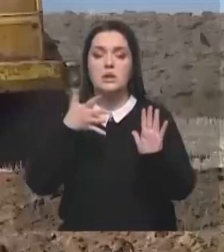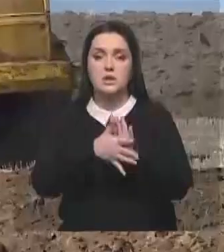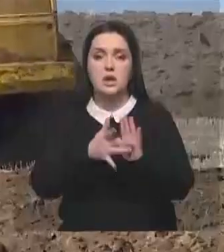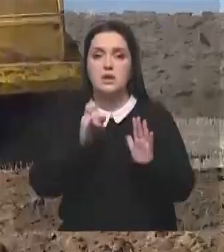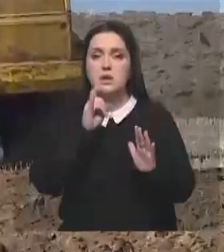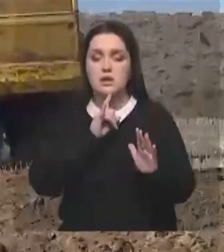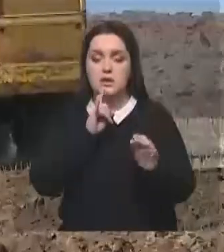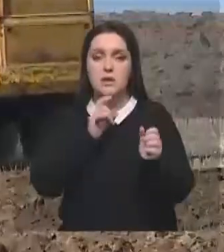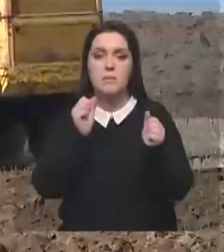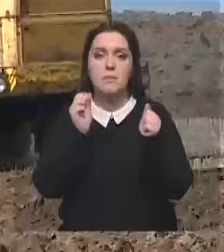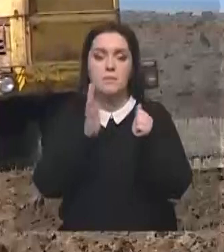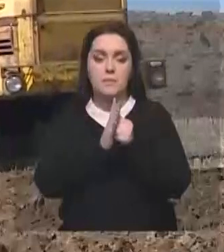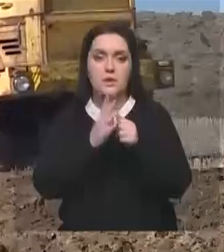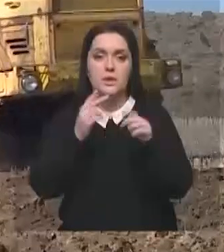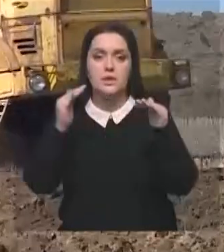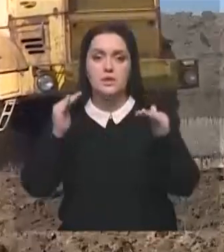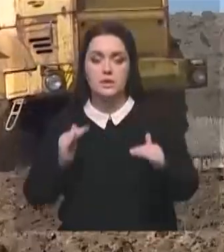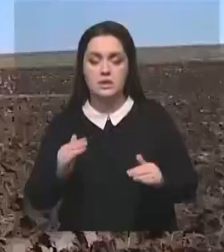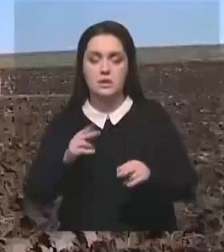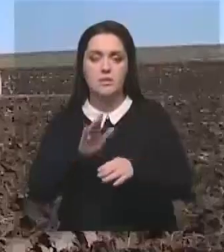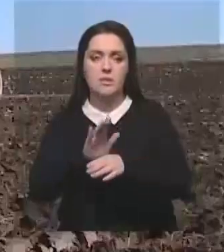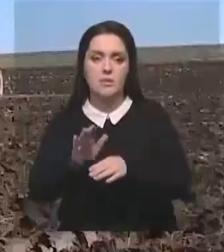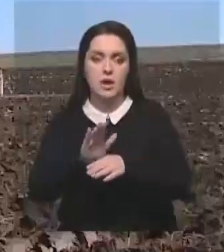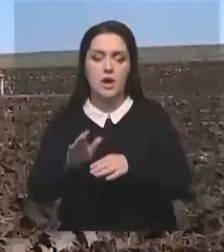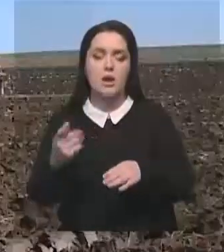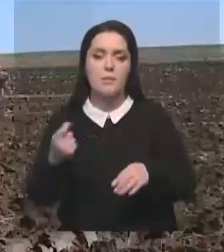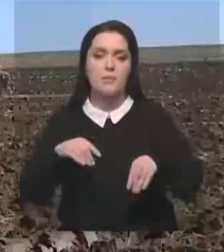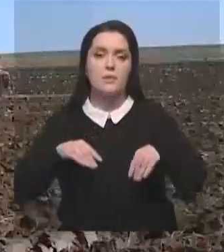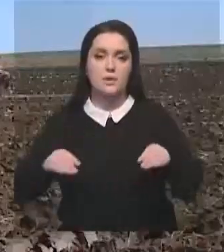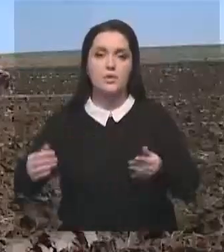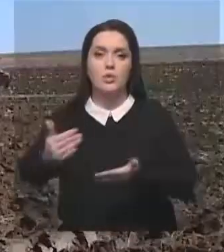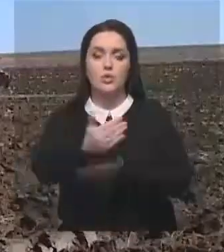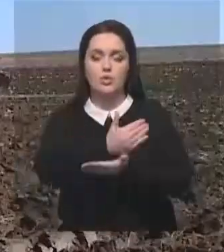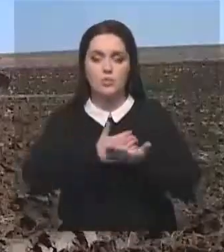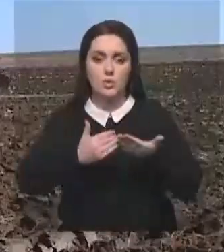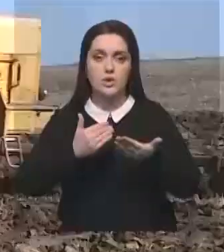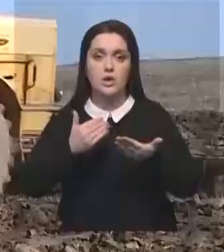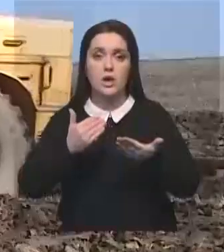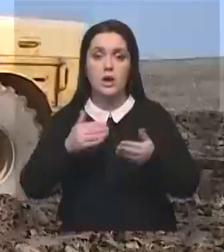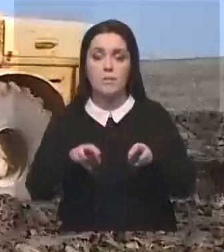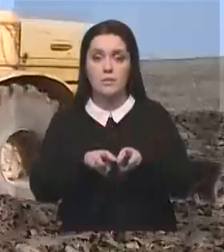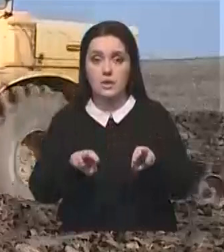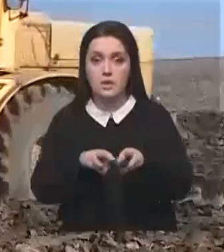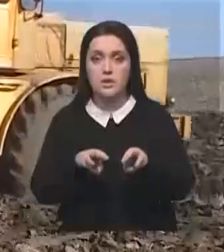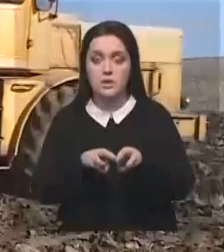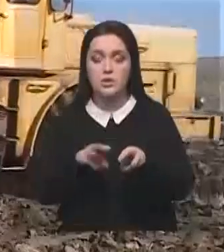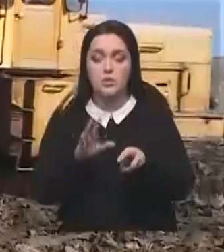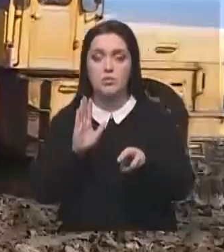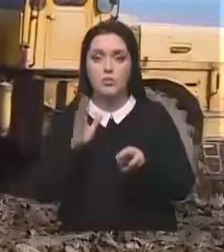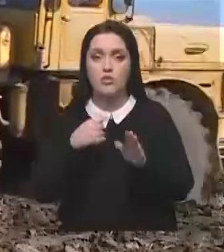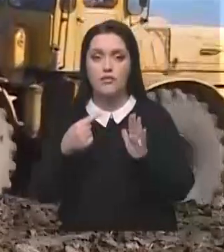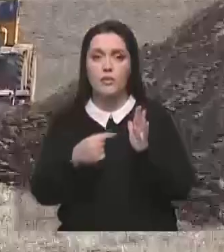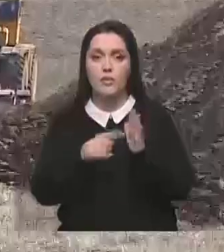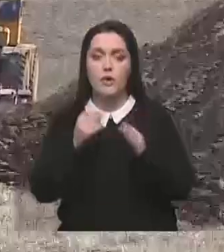на 15% снижает производительность в ходе посевной и при уборке урожая. Поэтому в правительстве решается вопрос,